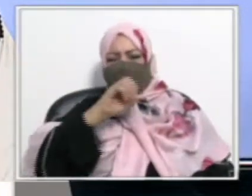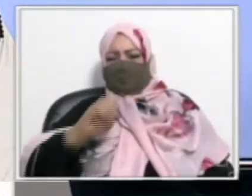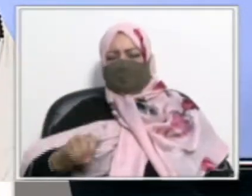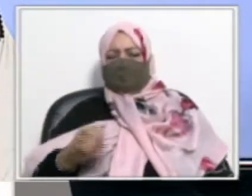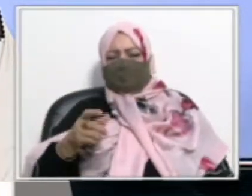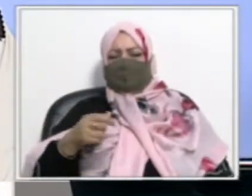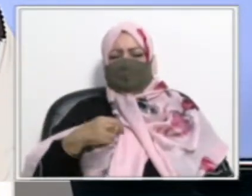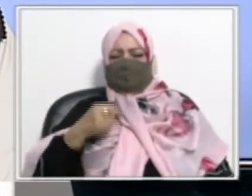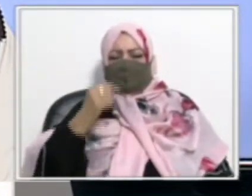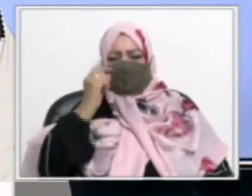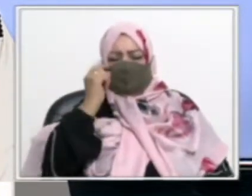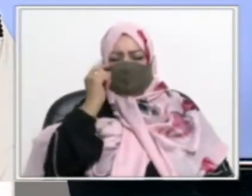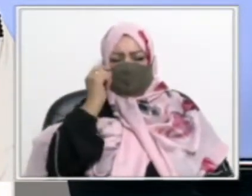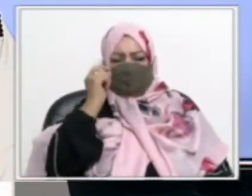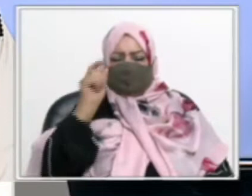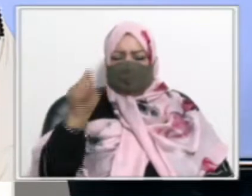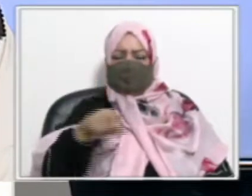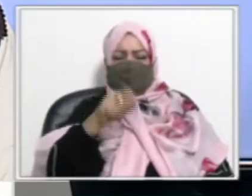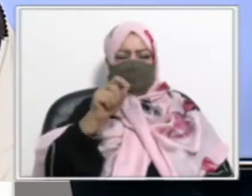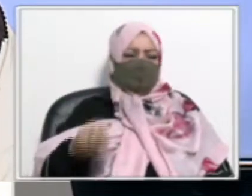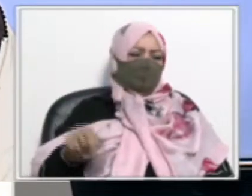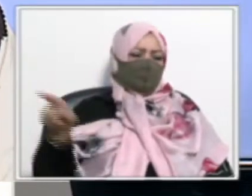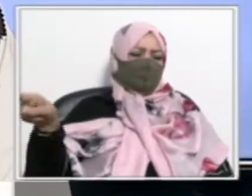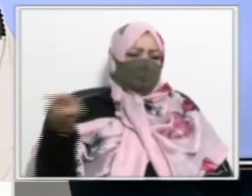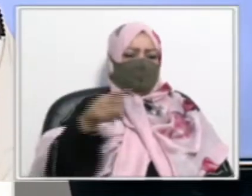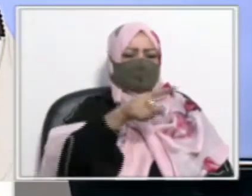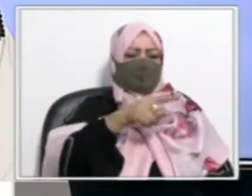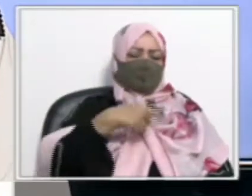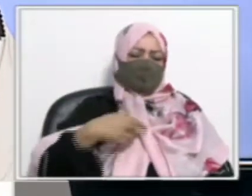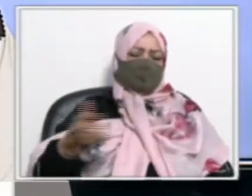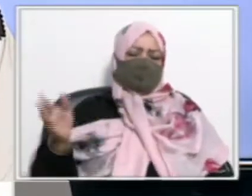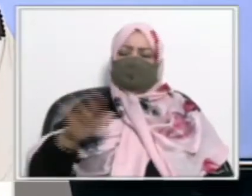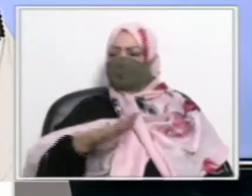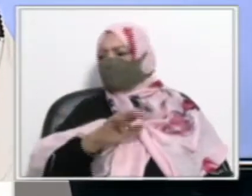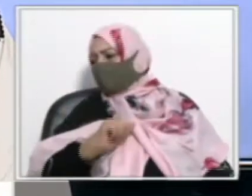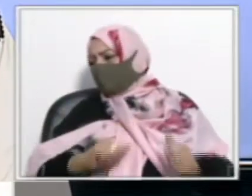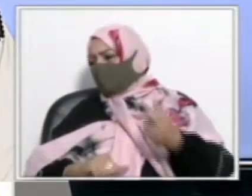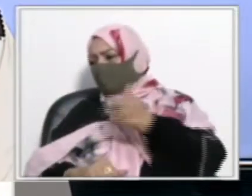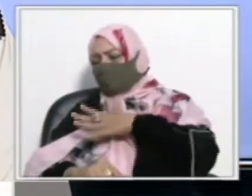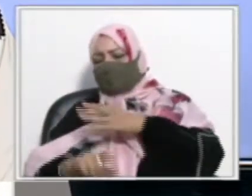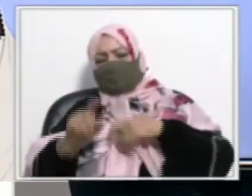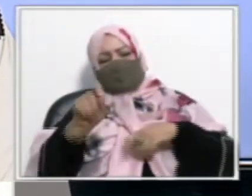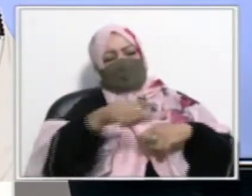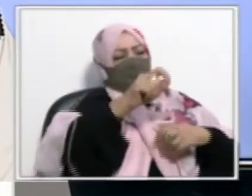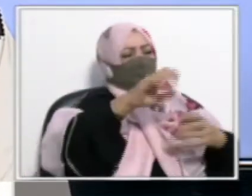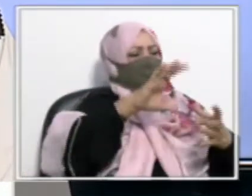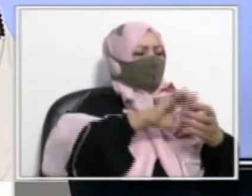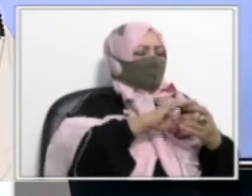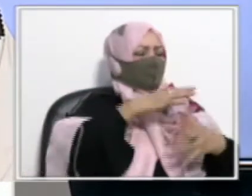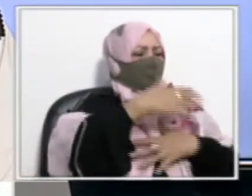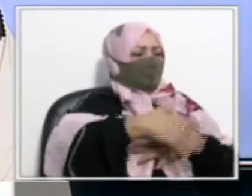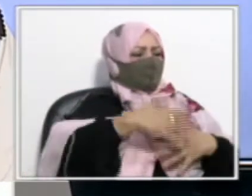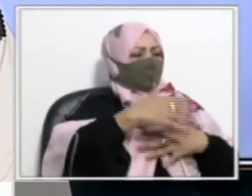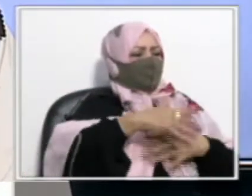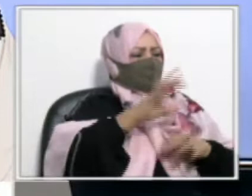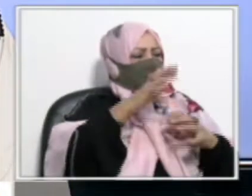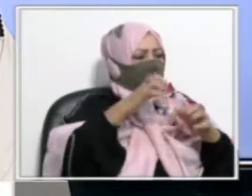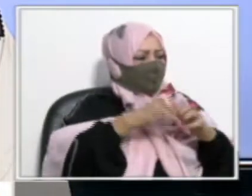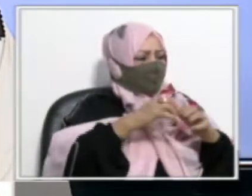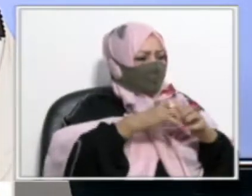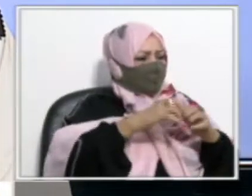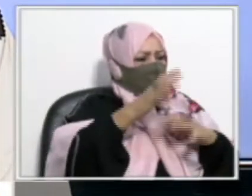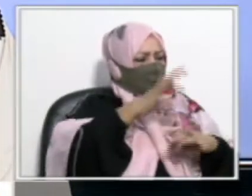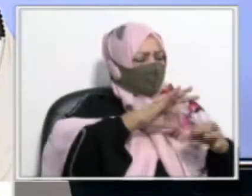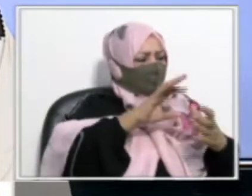من المعرض، وبعد ما أنت تجيب البضاعة الفاتورة المبدئية من المعرض خلاص هم يعني يعطونك المبلغ المالي